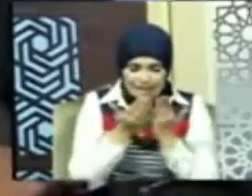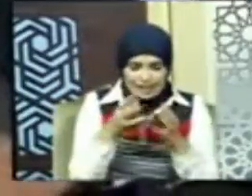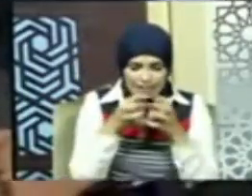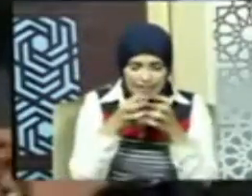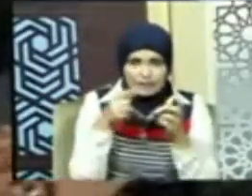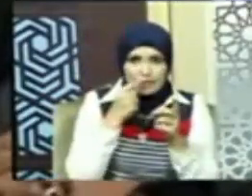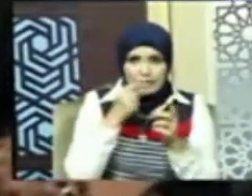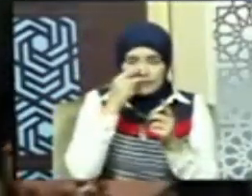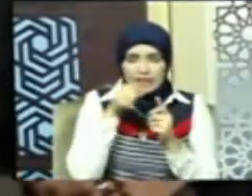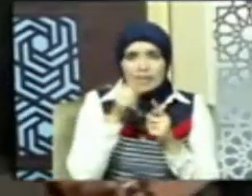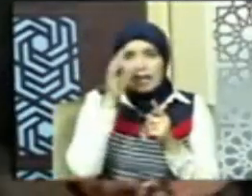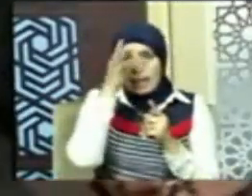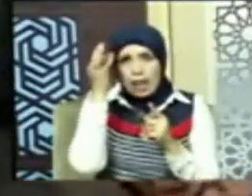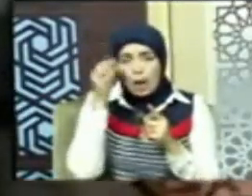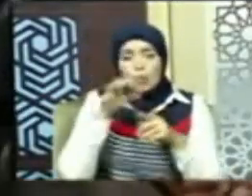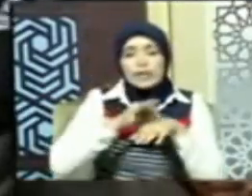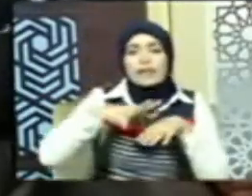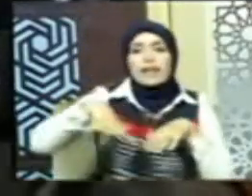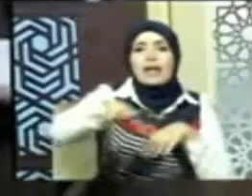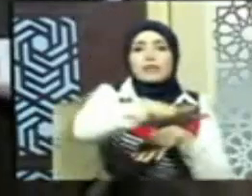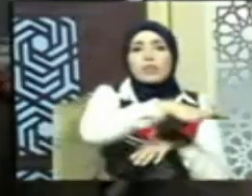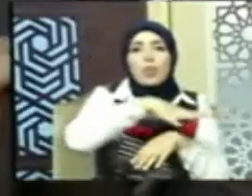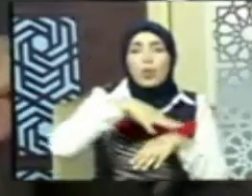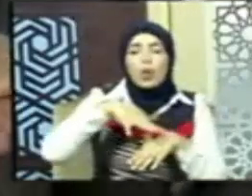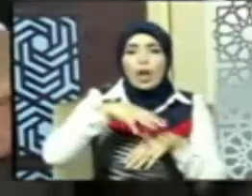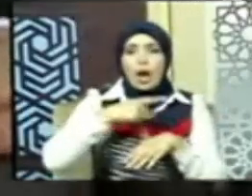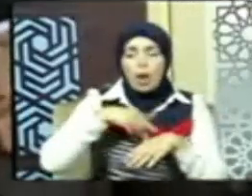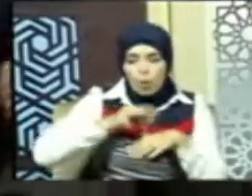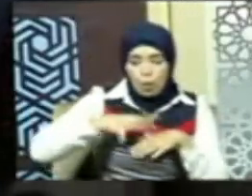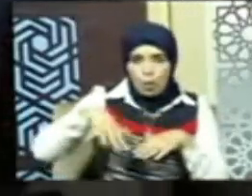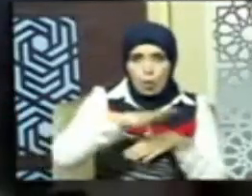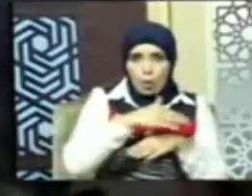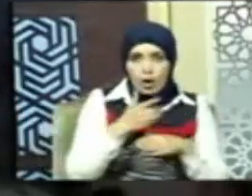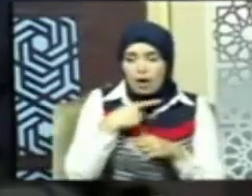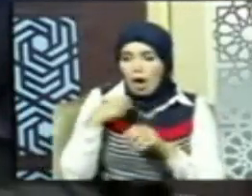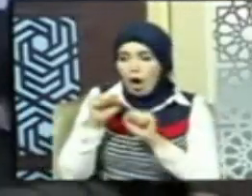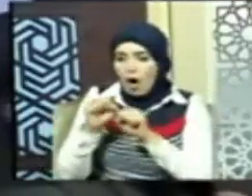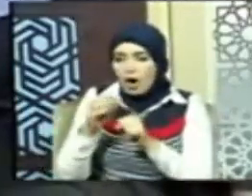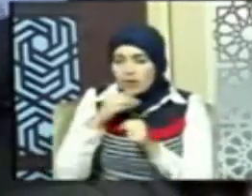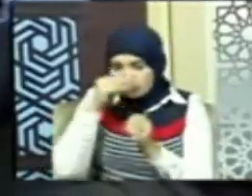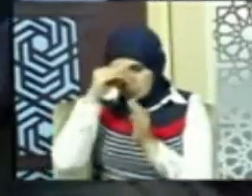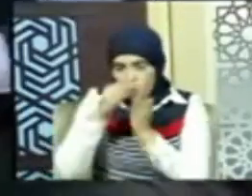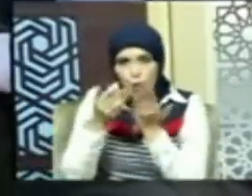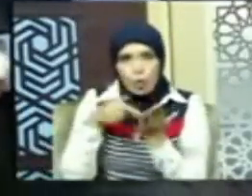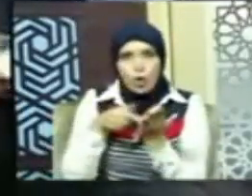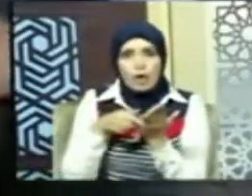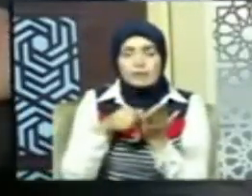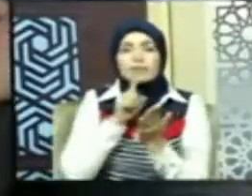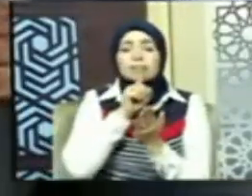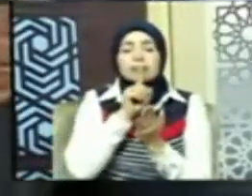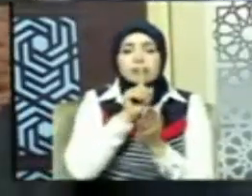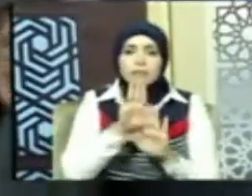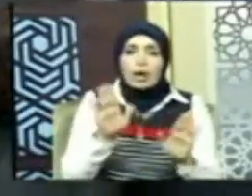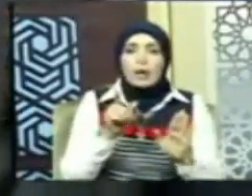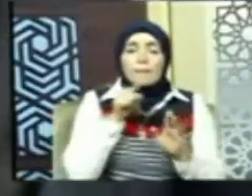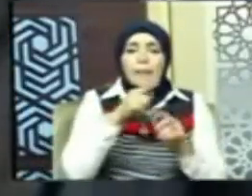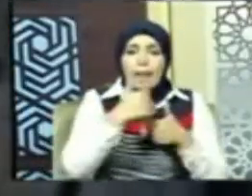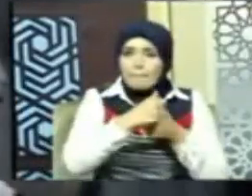فماذا يصنع الباقون؟ مجموعة تتفقه في الطب، ومجموعة تتفقه في الهندسة،